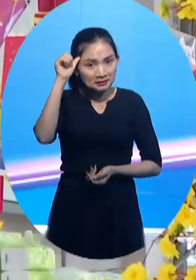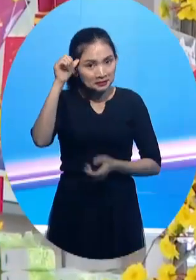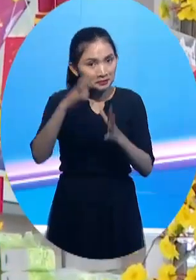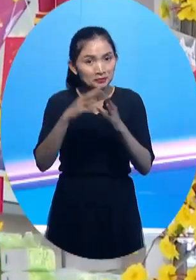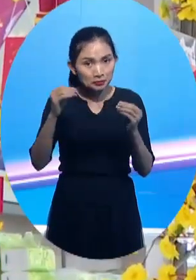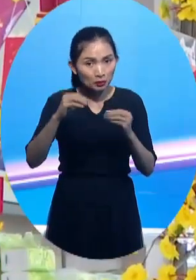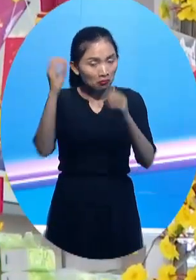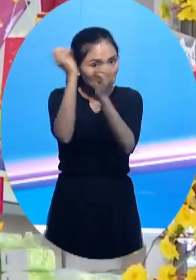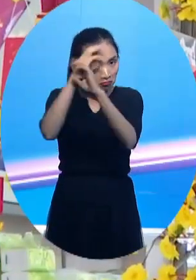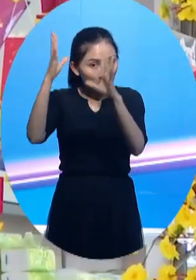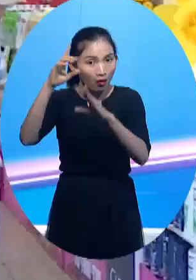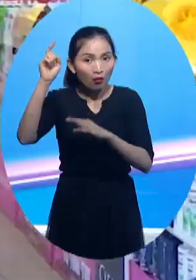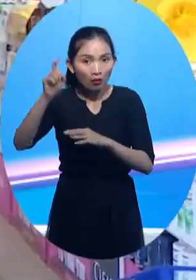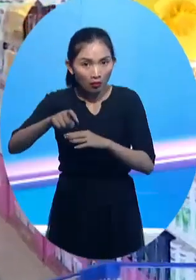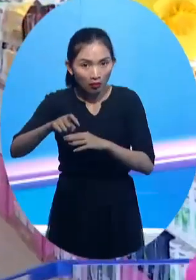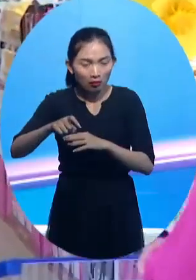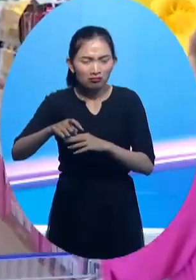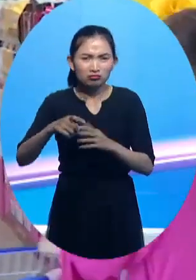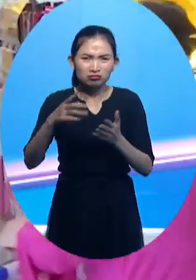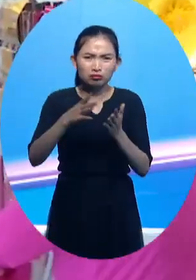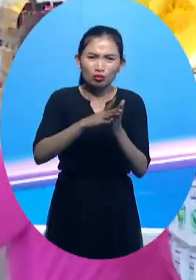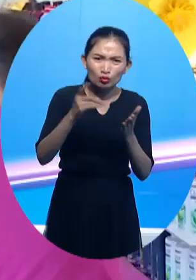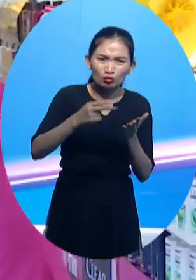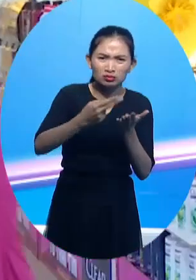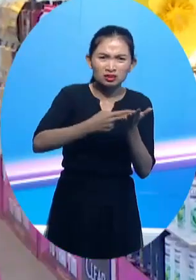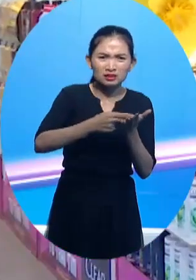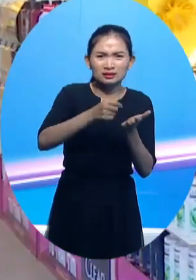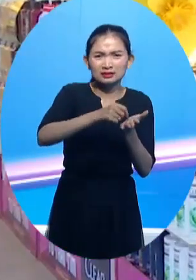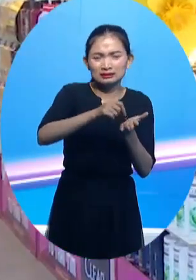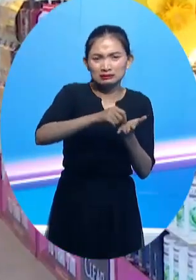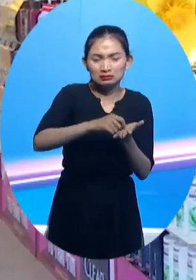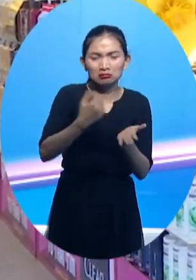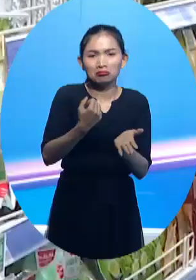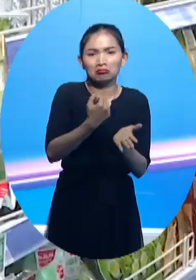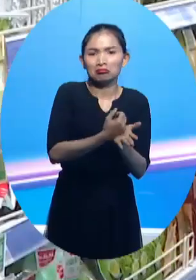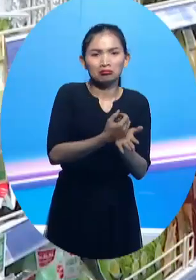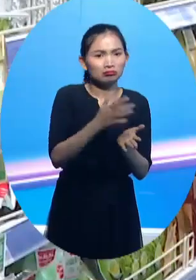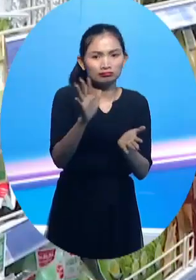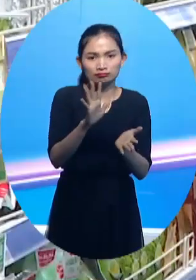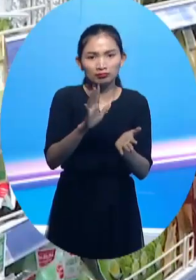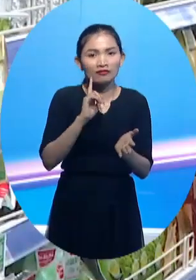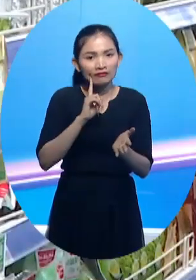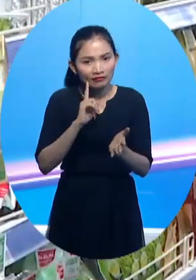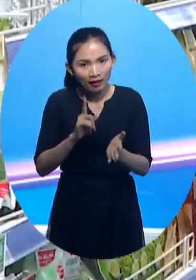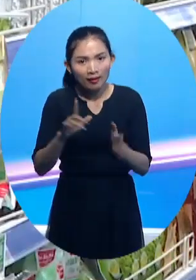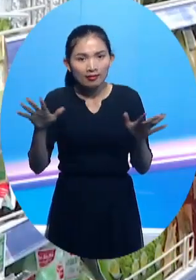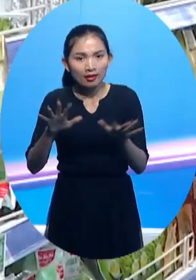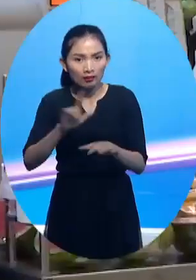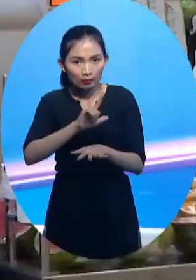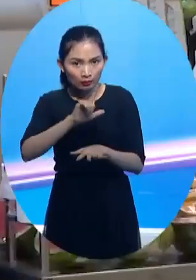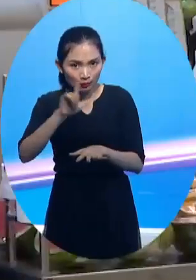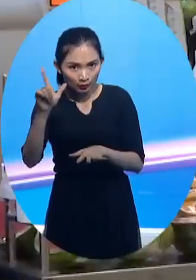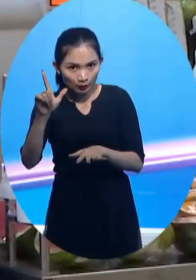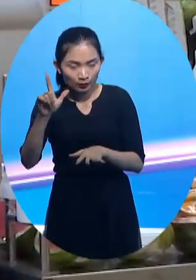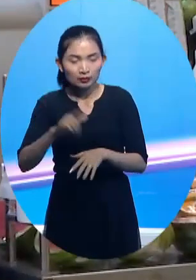ký kết này cũng không chỉ là những cái nội dung ở trên giới mà cái quan trọng hơn hết là thực thi và triển khai những cái định hướng mang tính chất là vĩ mô và kể cả